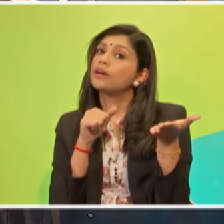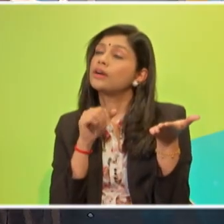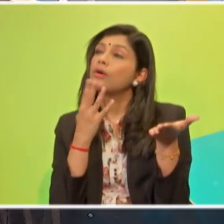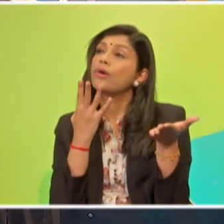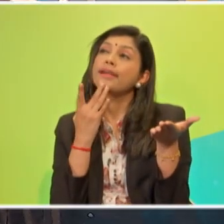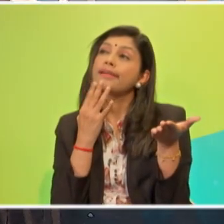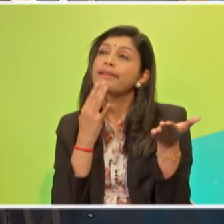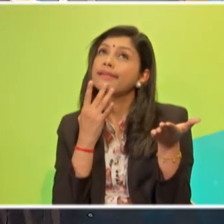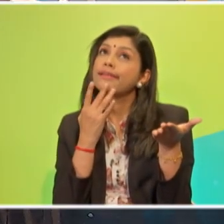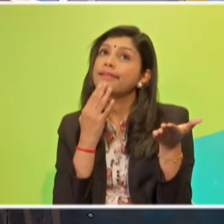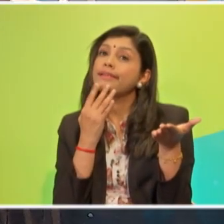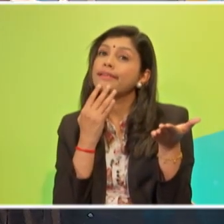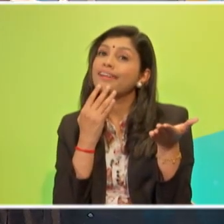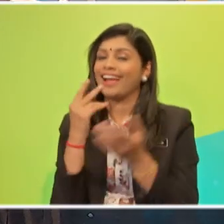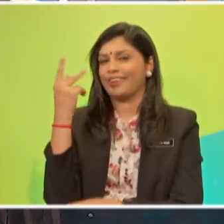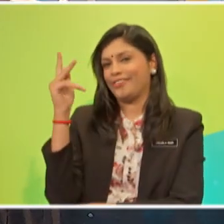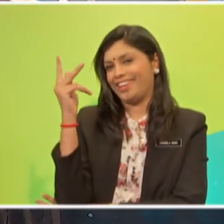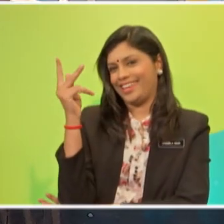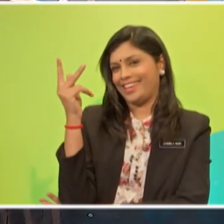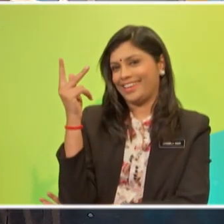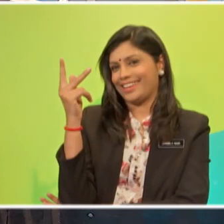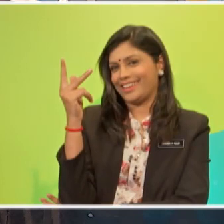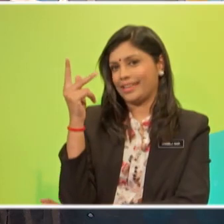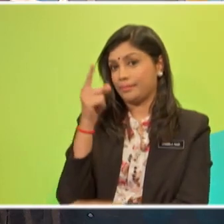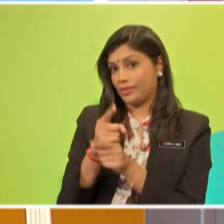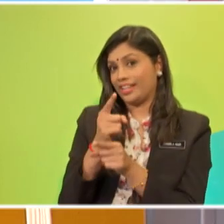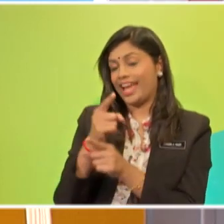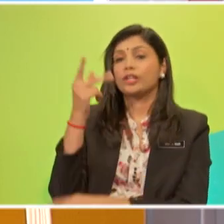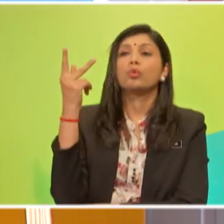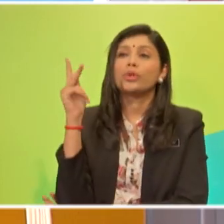warna kuning, cikgu. Kuning. Betul tak menurut rumah di warna